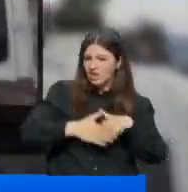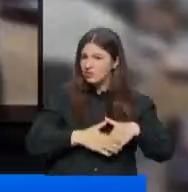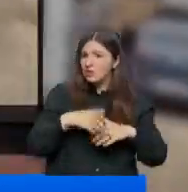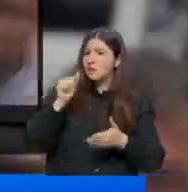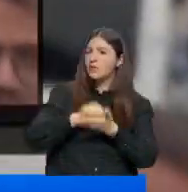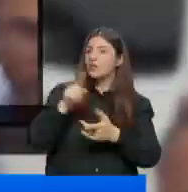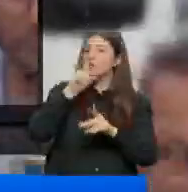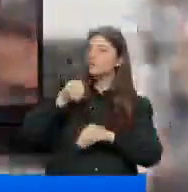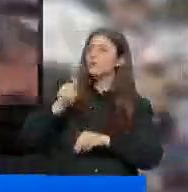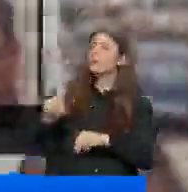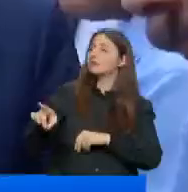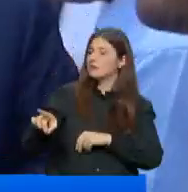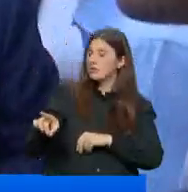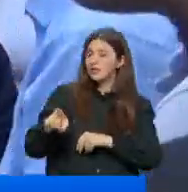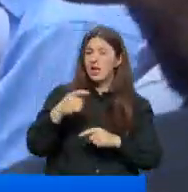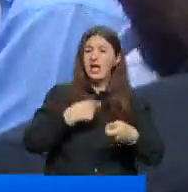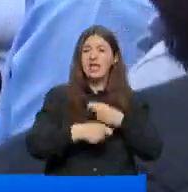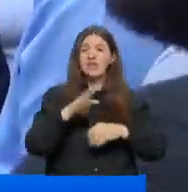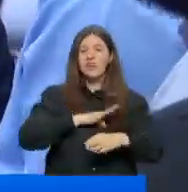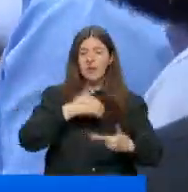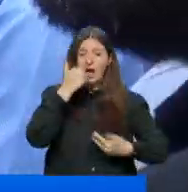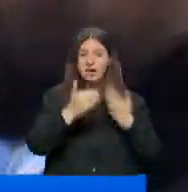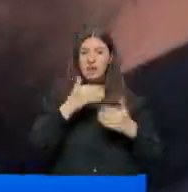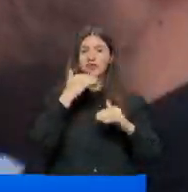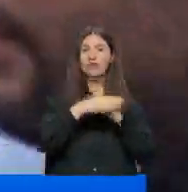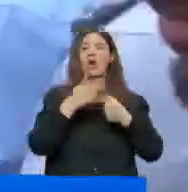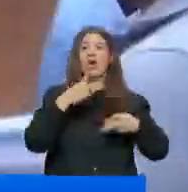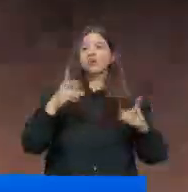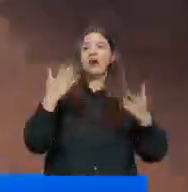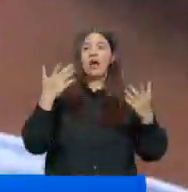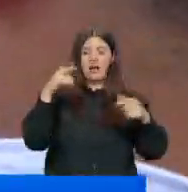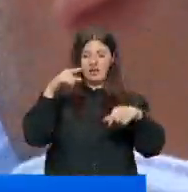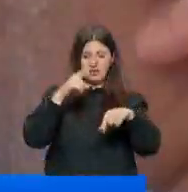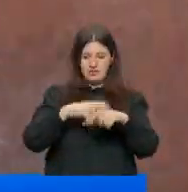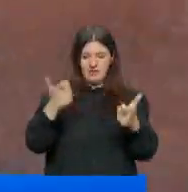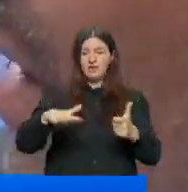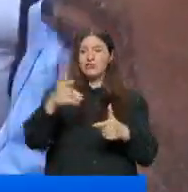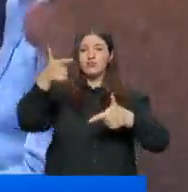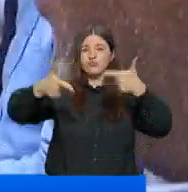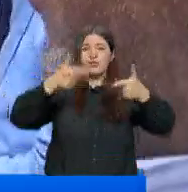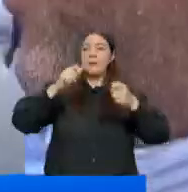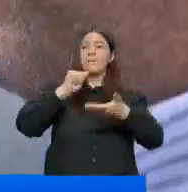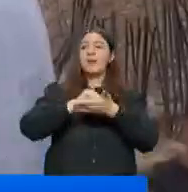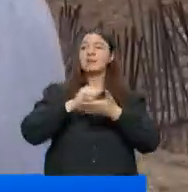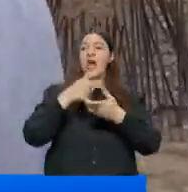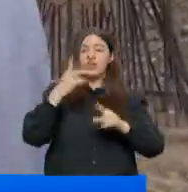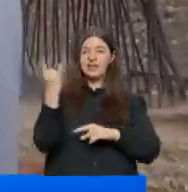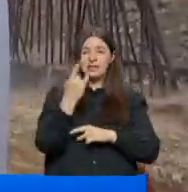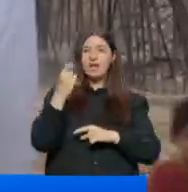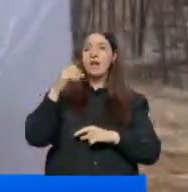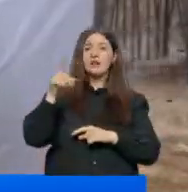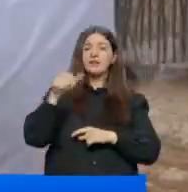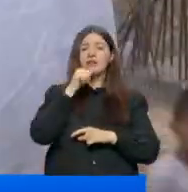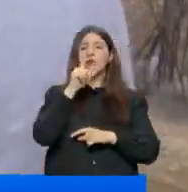basını sen susturamazsın. Esnaf dert yandı, halka açık alanda o anları görüntüleyen ve basına açık gezide AK Partili